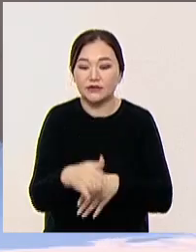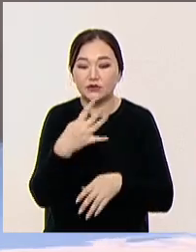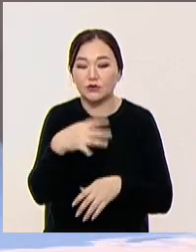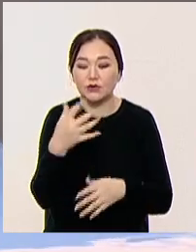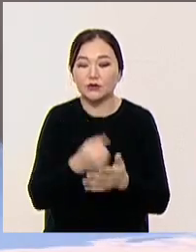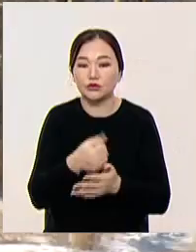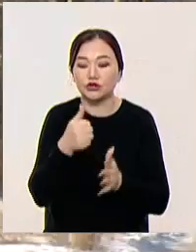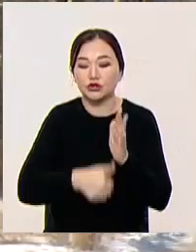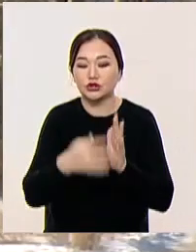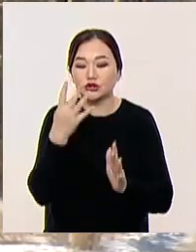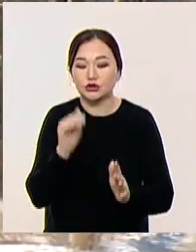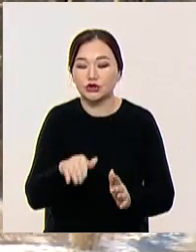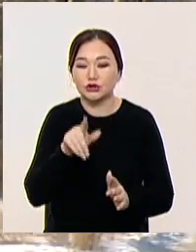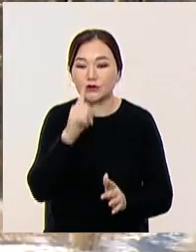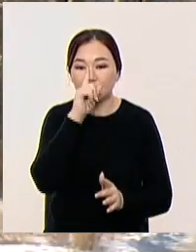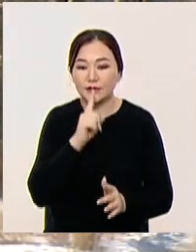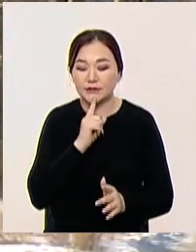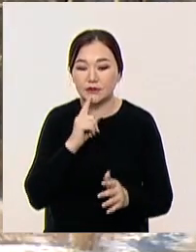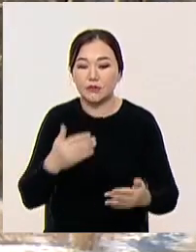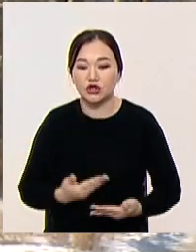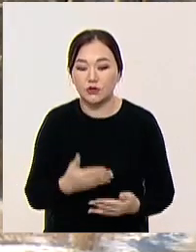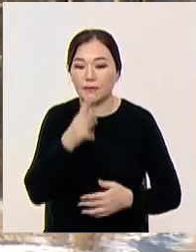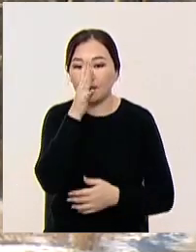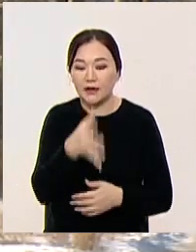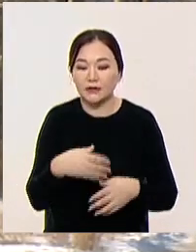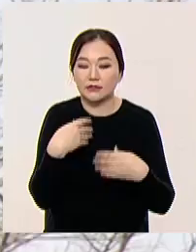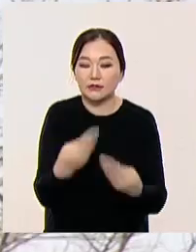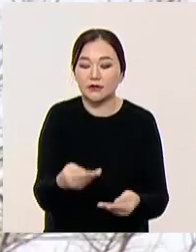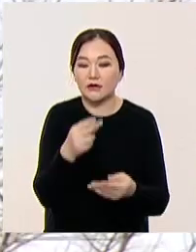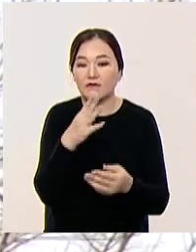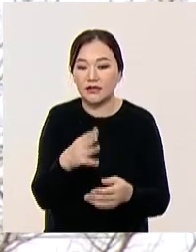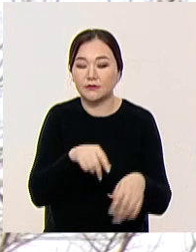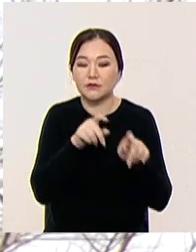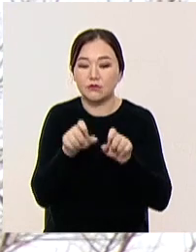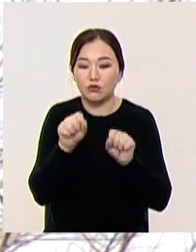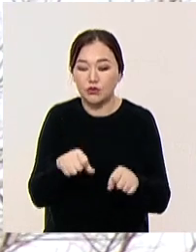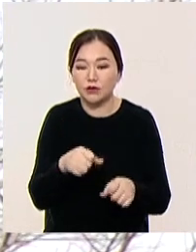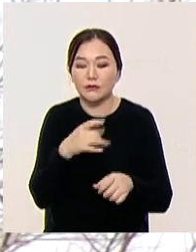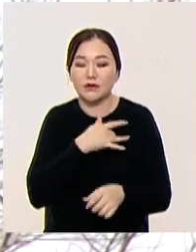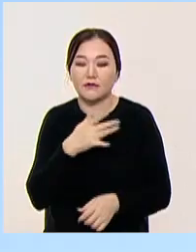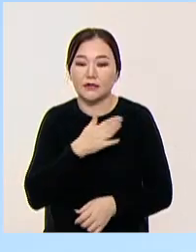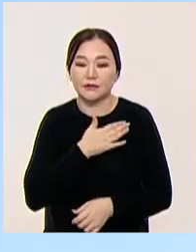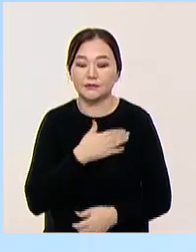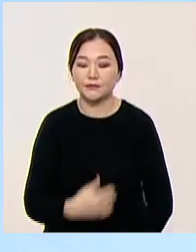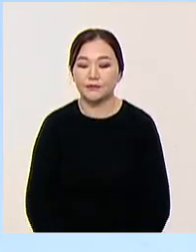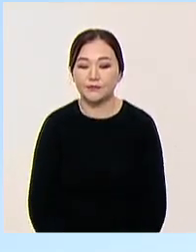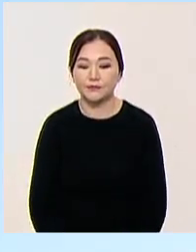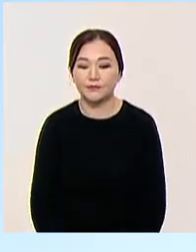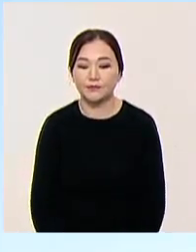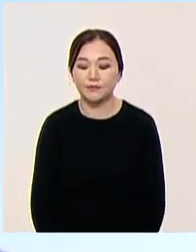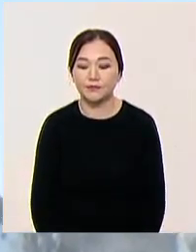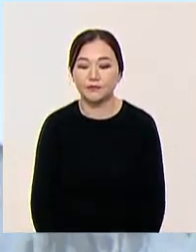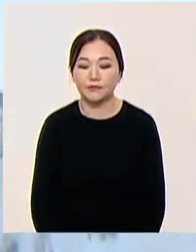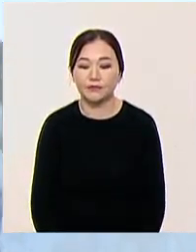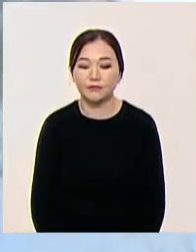до 64 тысяч тенге в месяц. Прожив 5 лет в предоставленной квартире, переселенцы могут ее приватизировать. Евгения Мягченко,